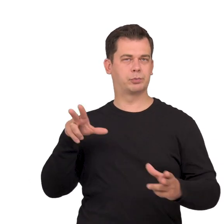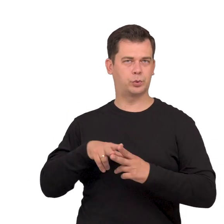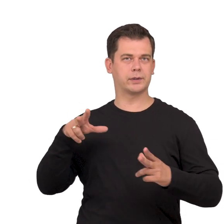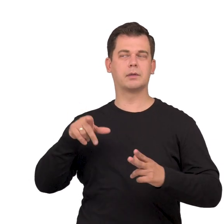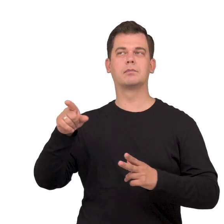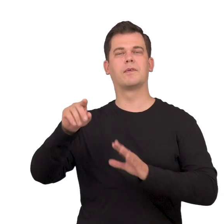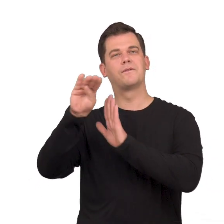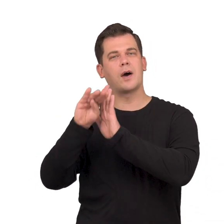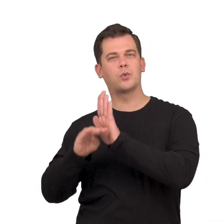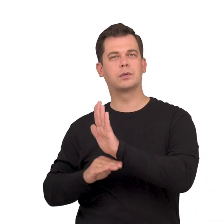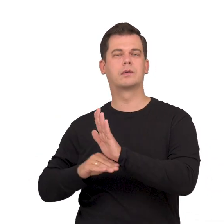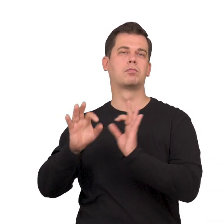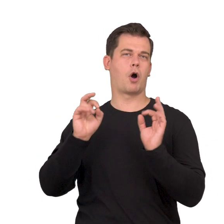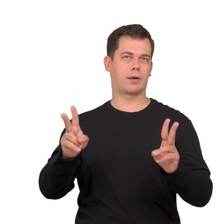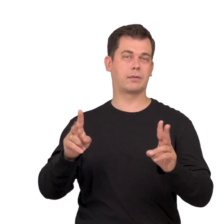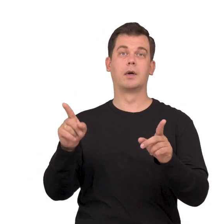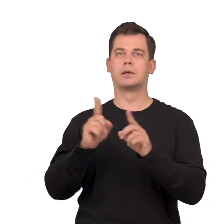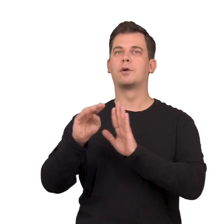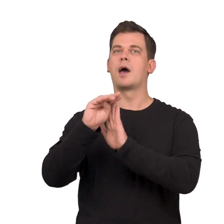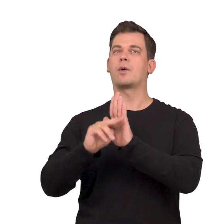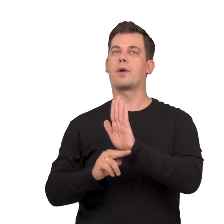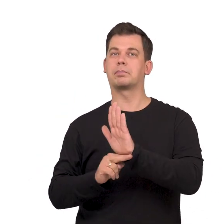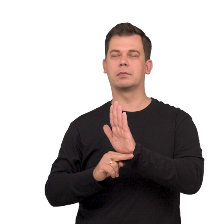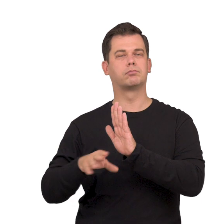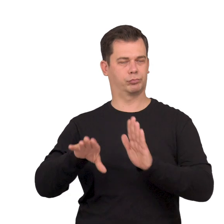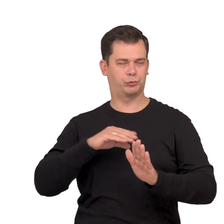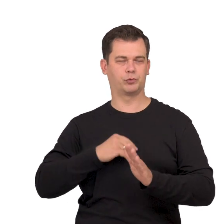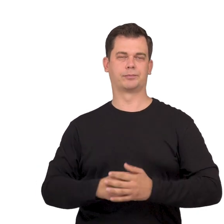Akceptujemy warunki korzystania z płatności Google oraz regulamin.